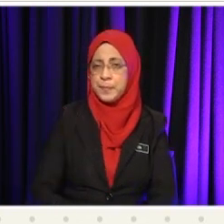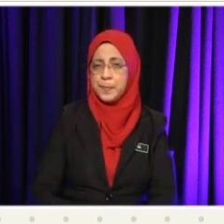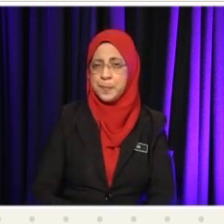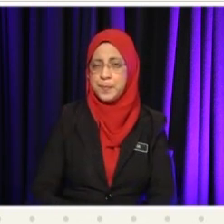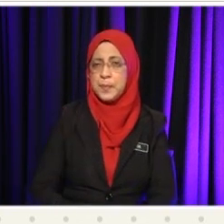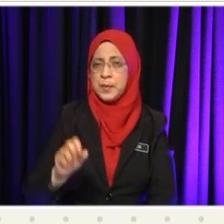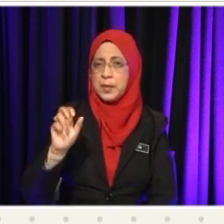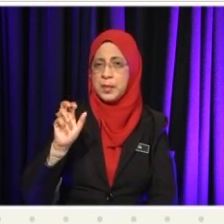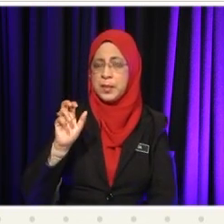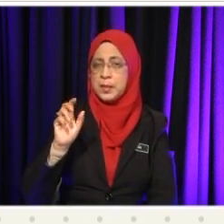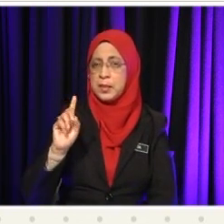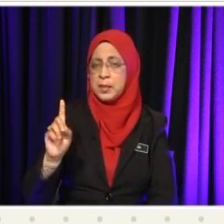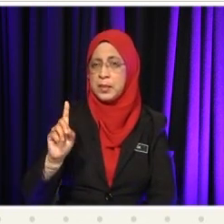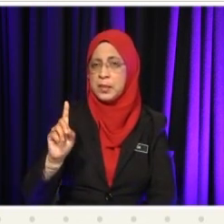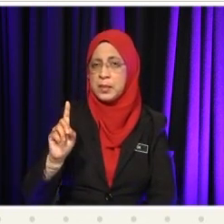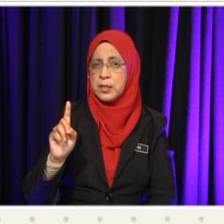adalah